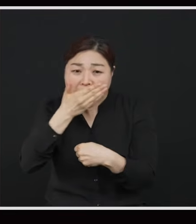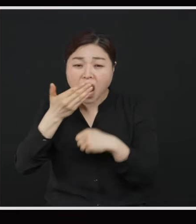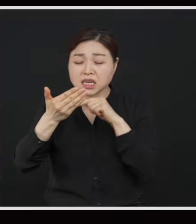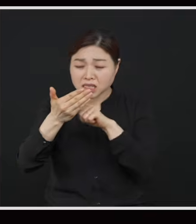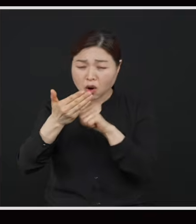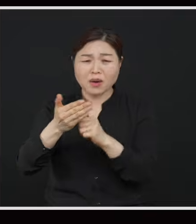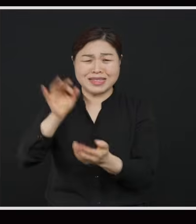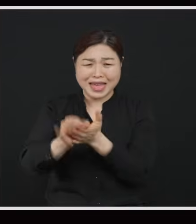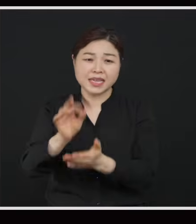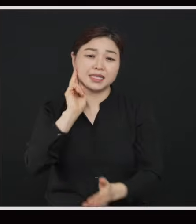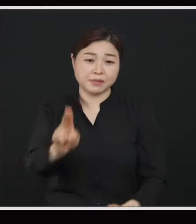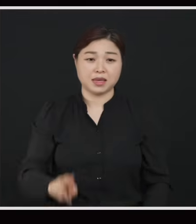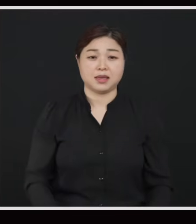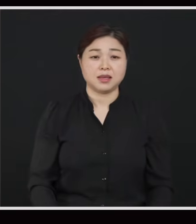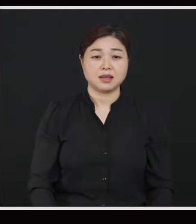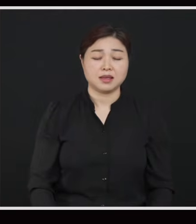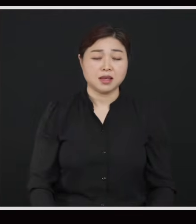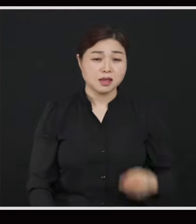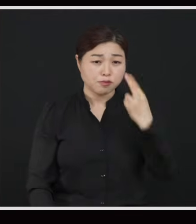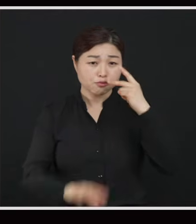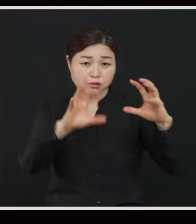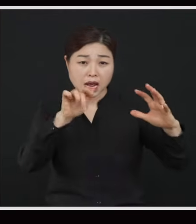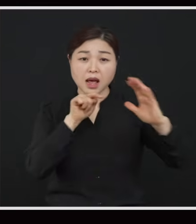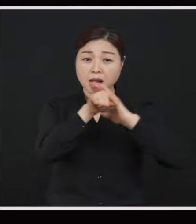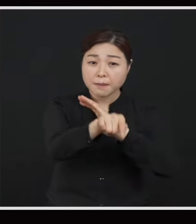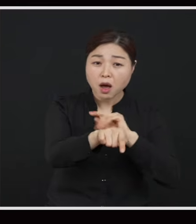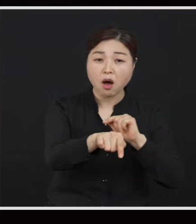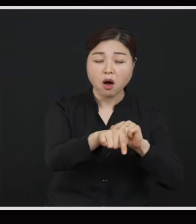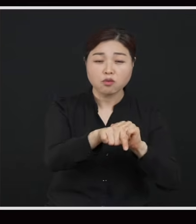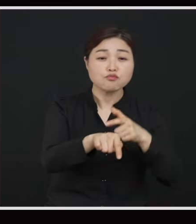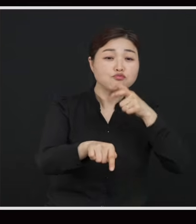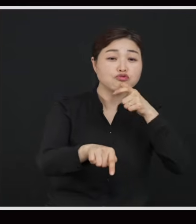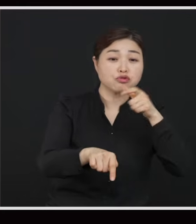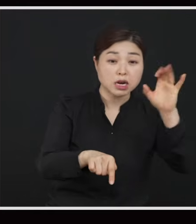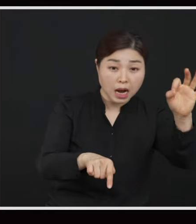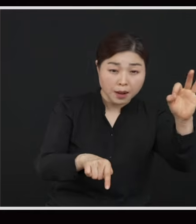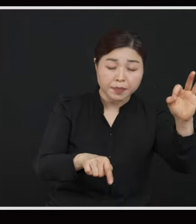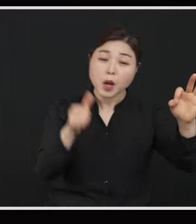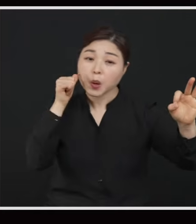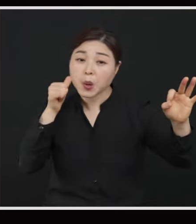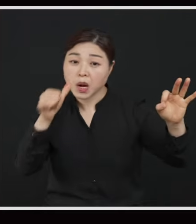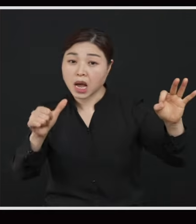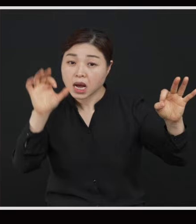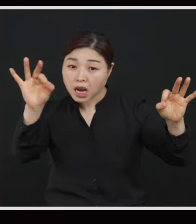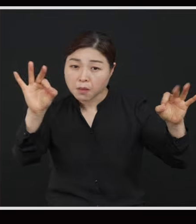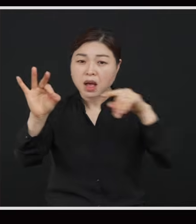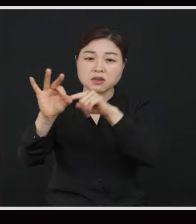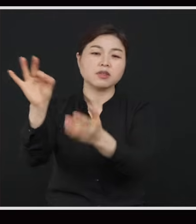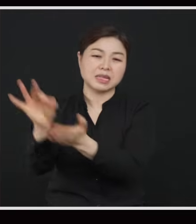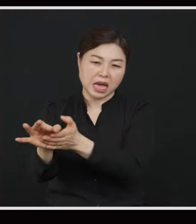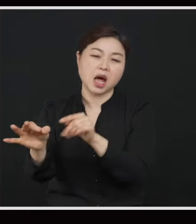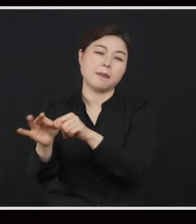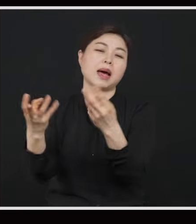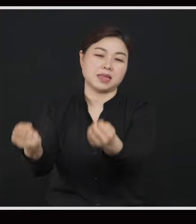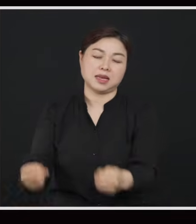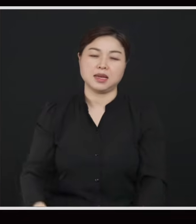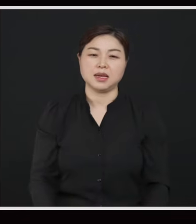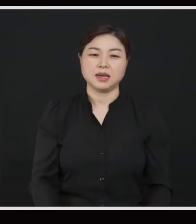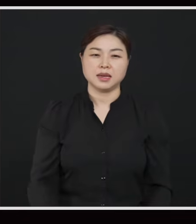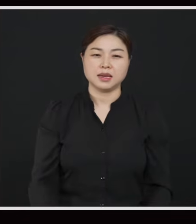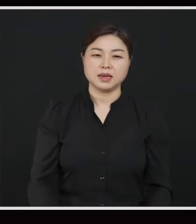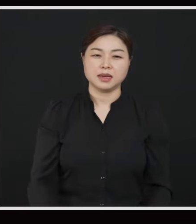게 너무 싸요. 그래서 미국에서 가보시면은 생수하고 콜라 중에 콜라가 더 싼 경우들이